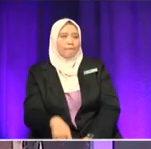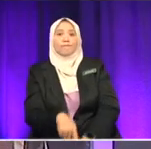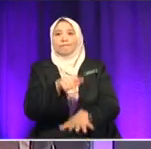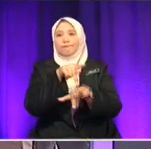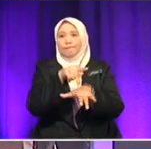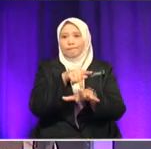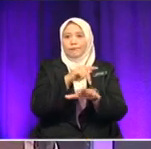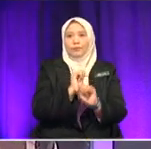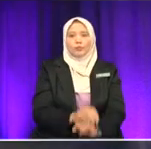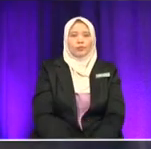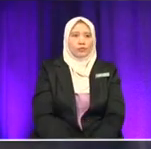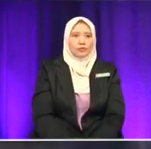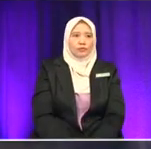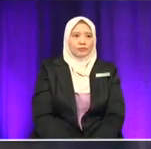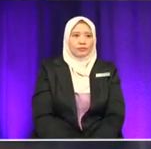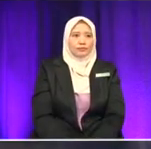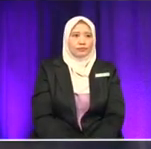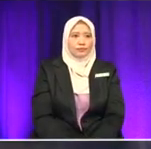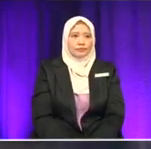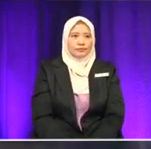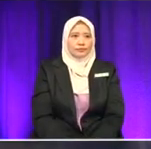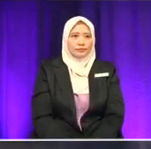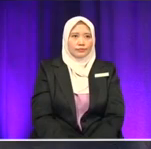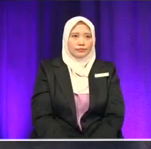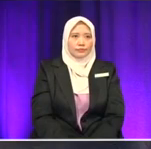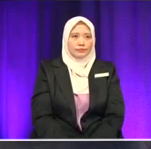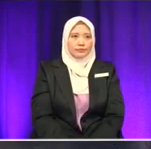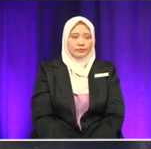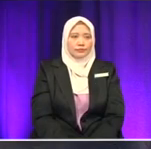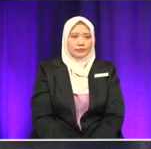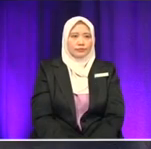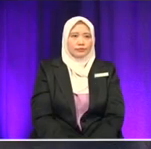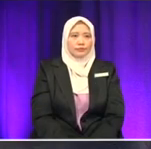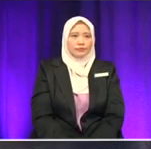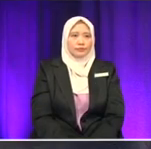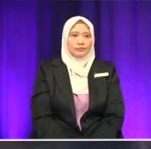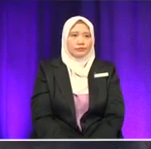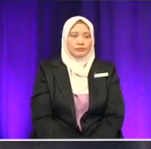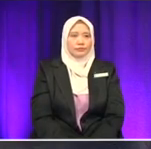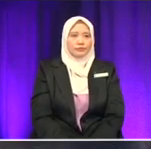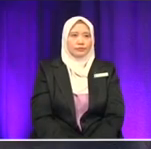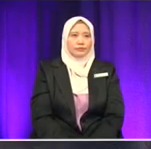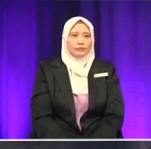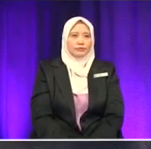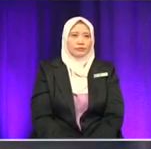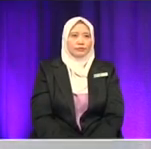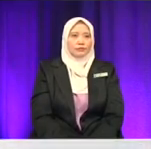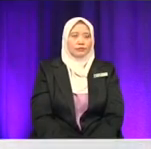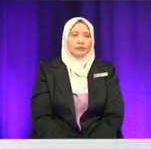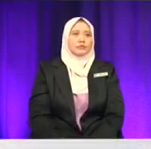nak cuba? Silakan, murid cikgu. Silakan. Saya nak cuba, cikgu. Alright, Bakis. Silakan,